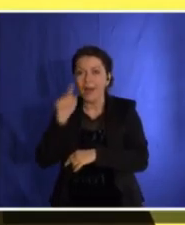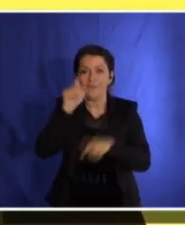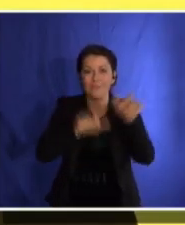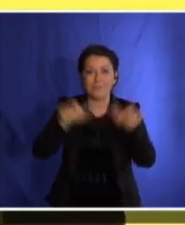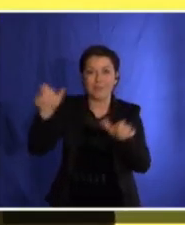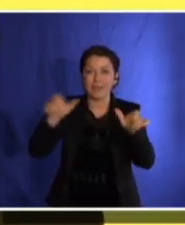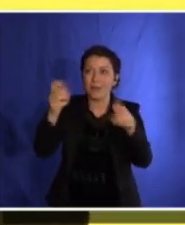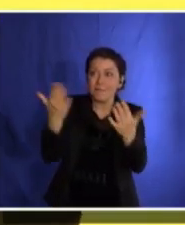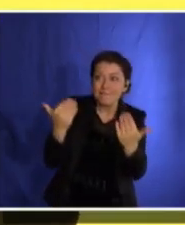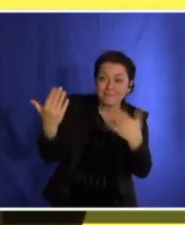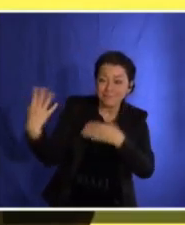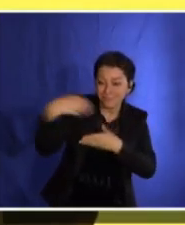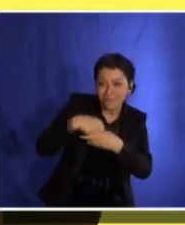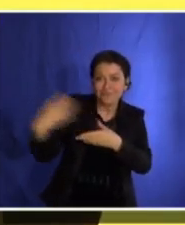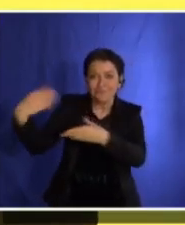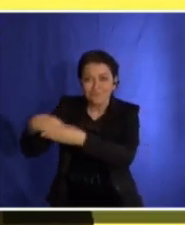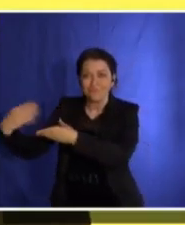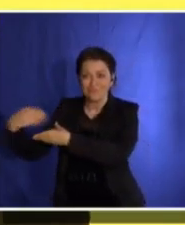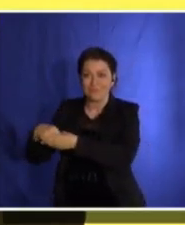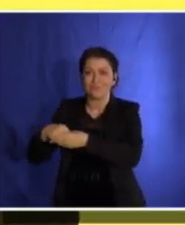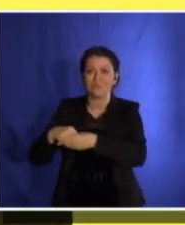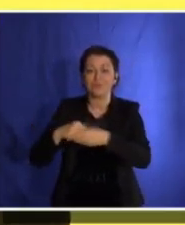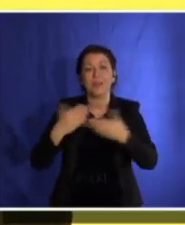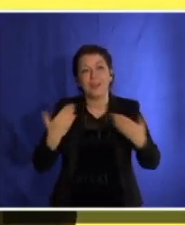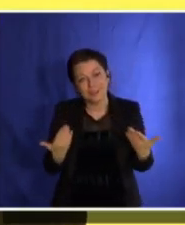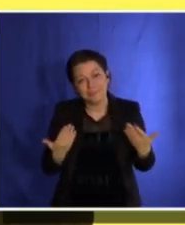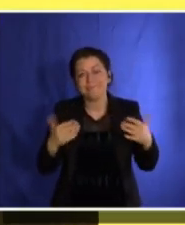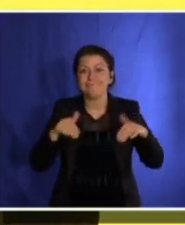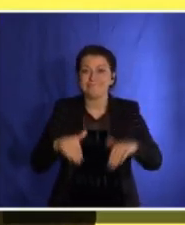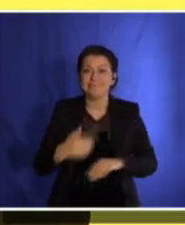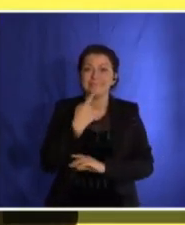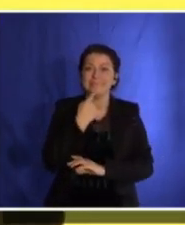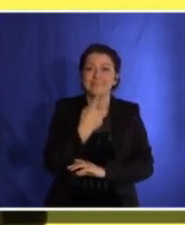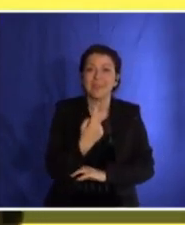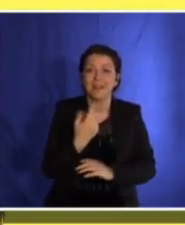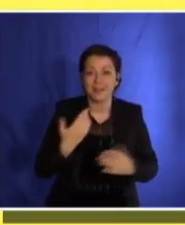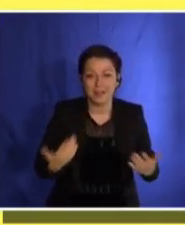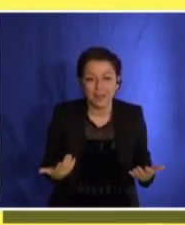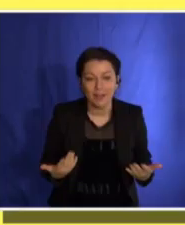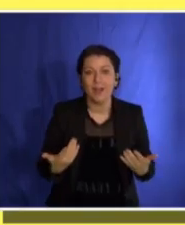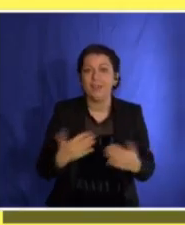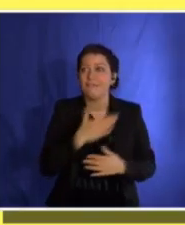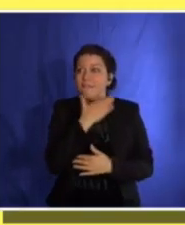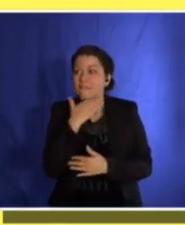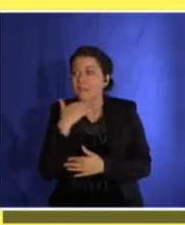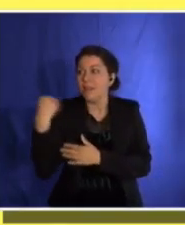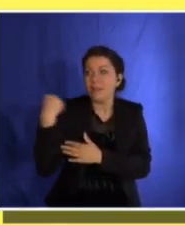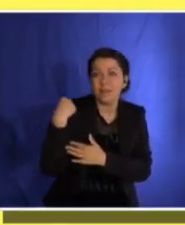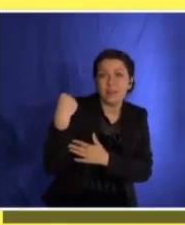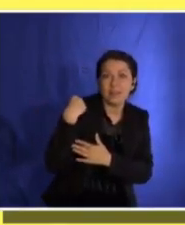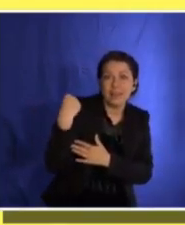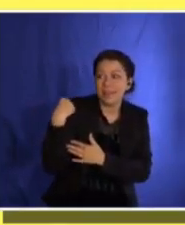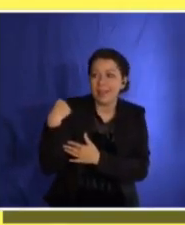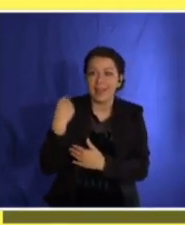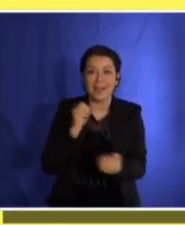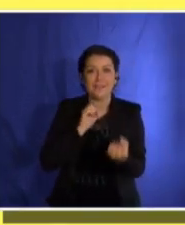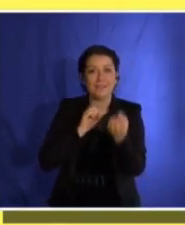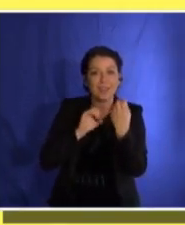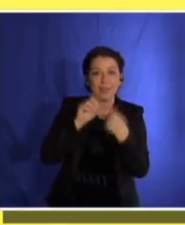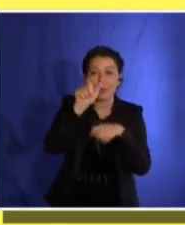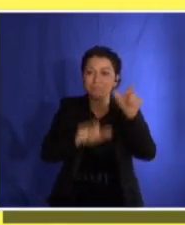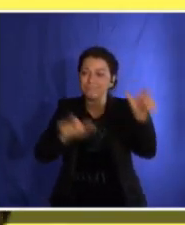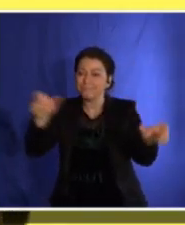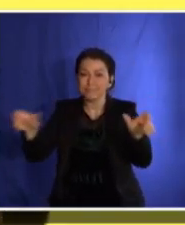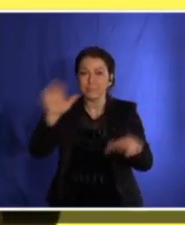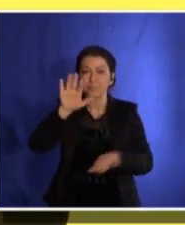gewinnen. Und eins muss ich schon sagen, es war enorm, diese Rückmeldungen von sehr vielen